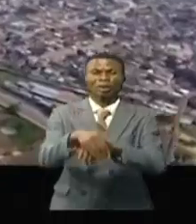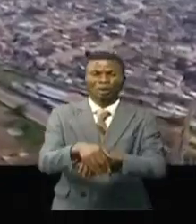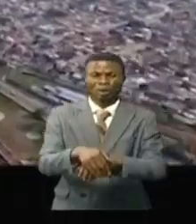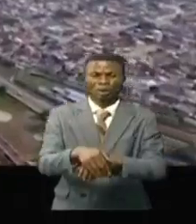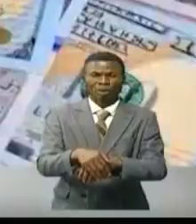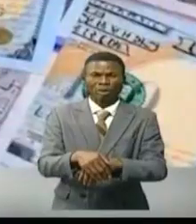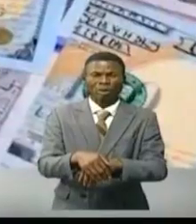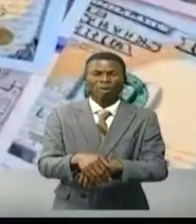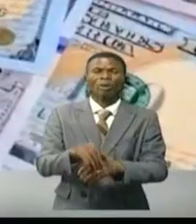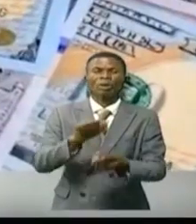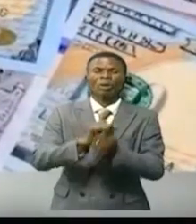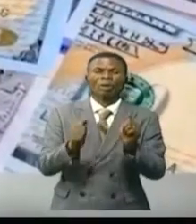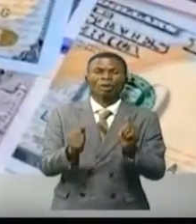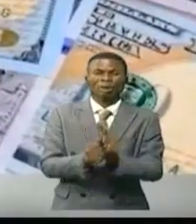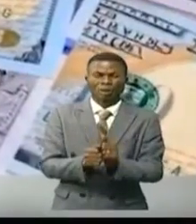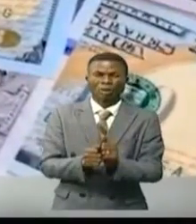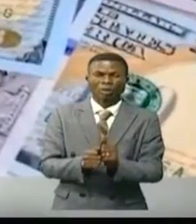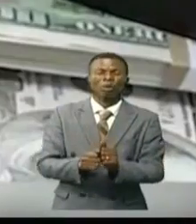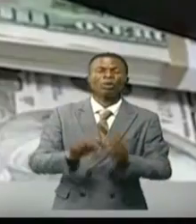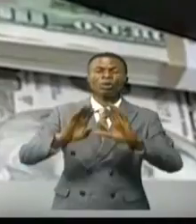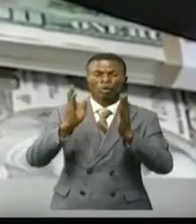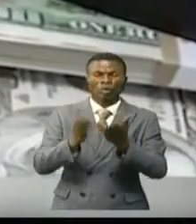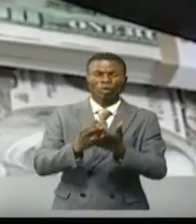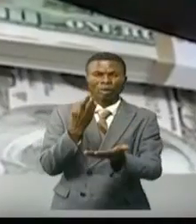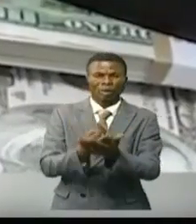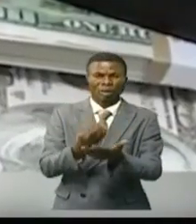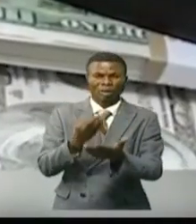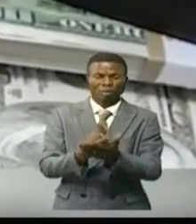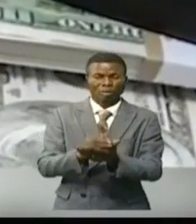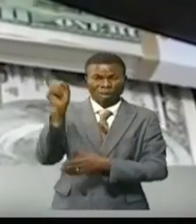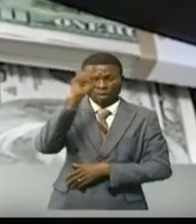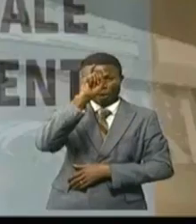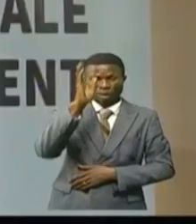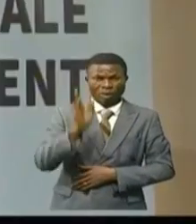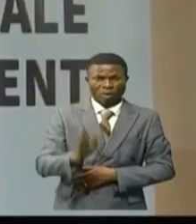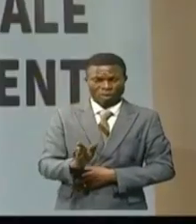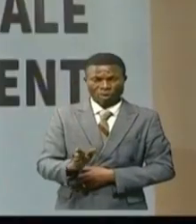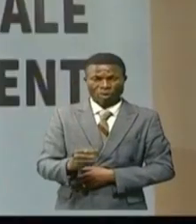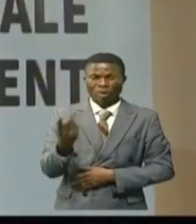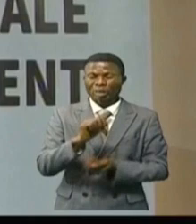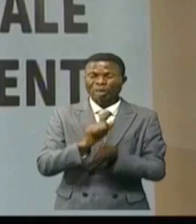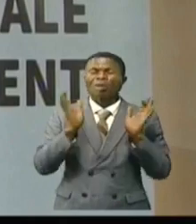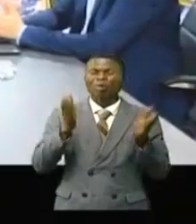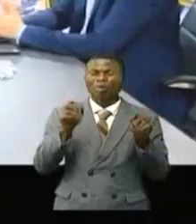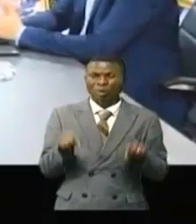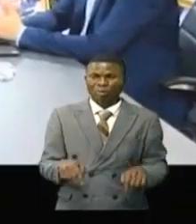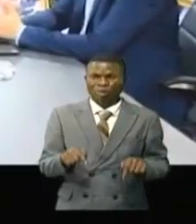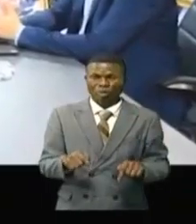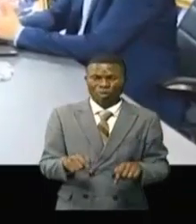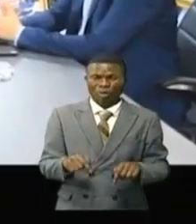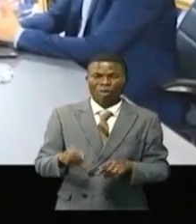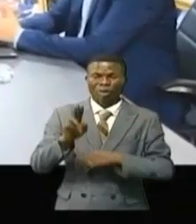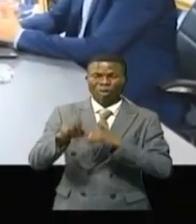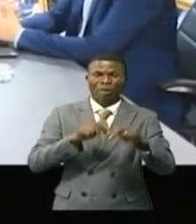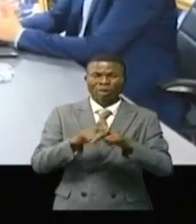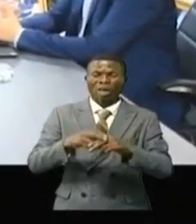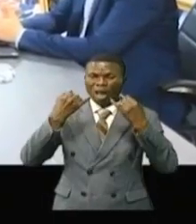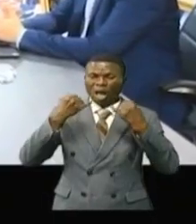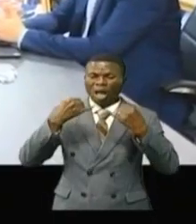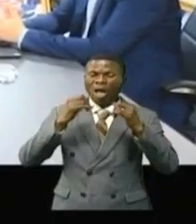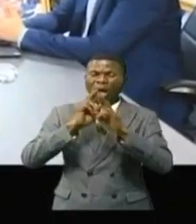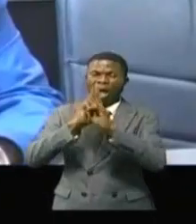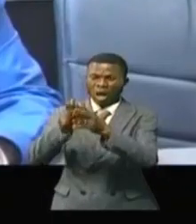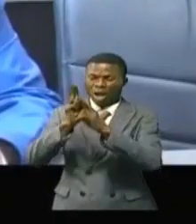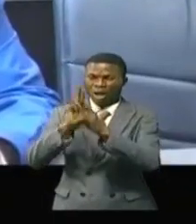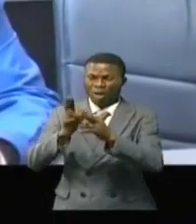croisade contre le blanchiment des capitaux et le financement du terrorisme, ces deux fléaux des temps modernes. La cellule nationale de renseignement financier, à